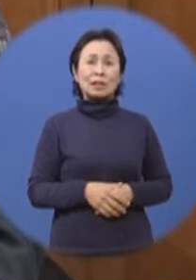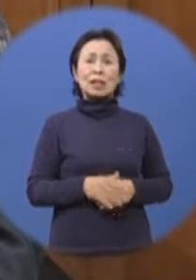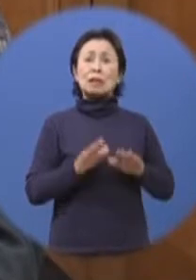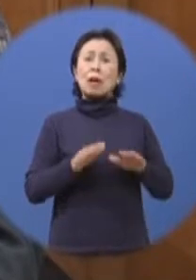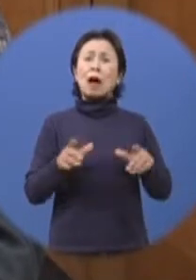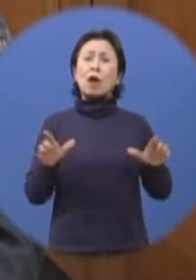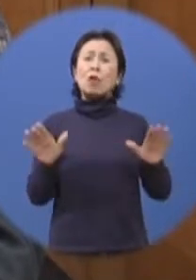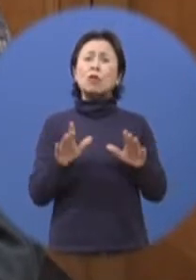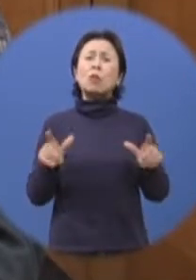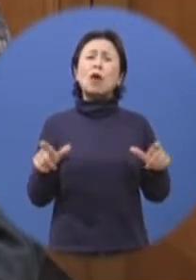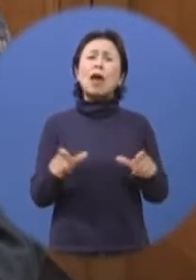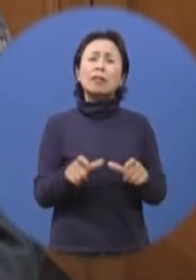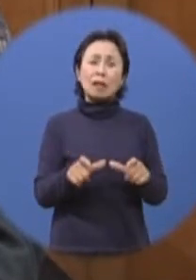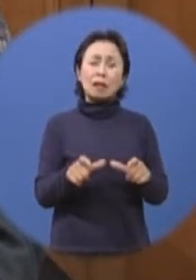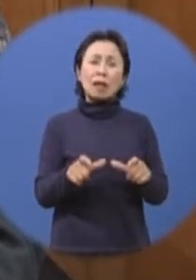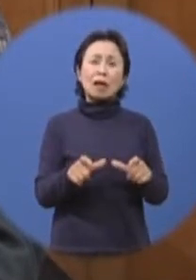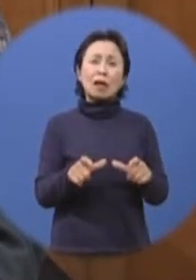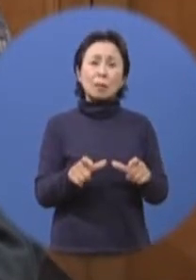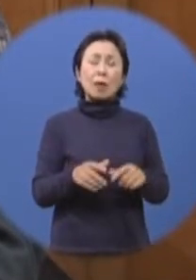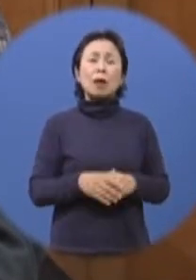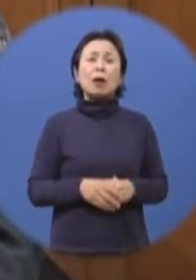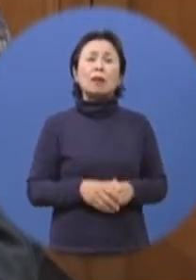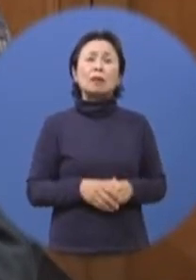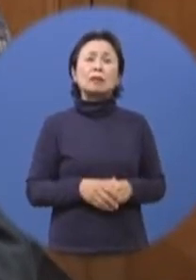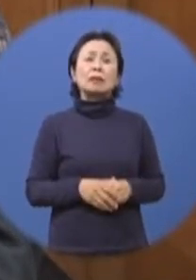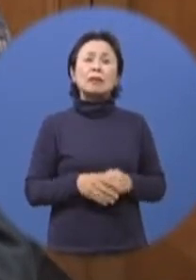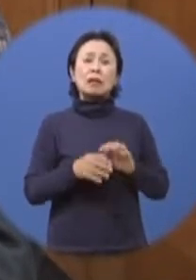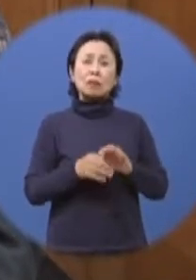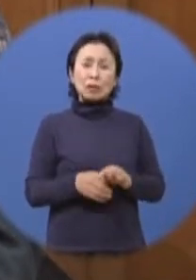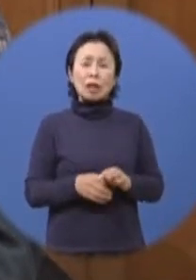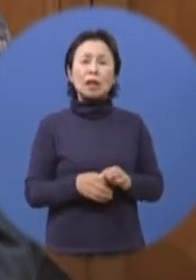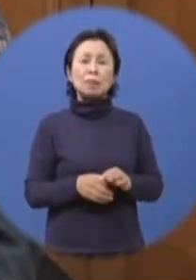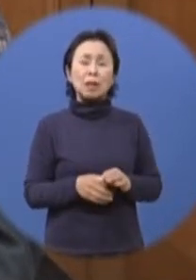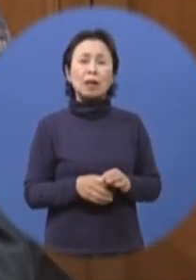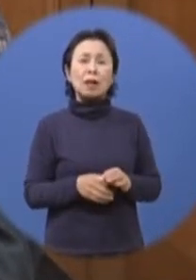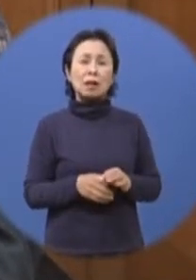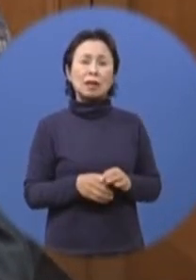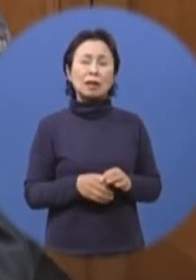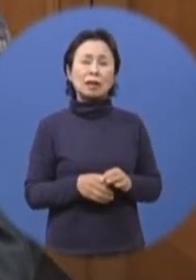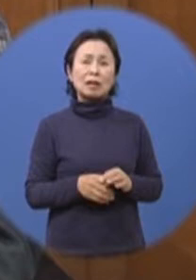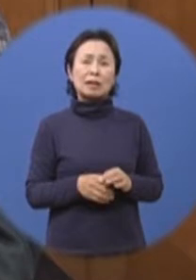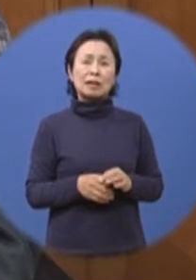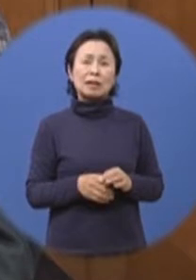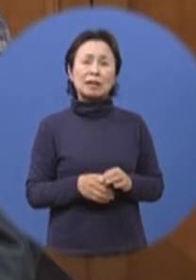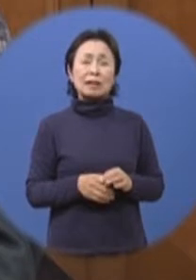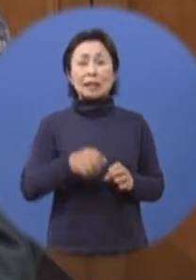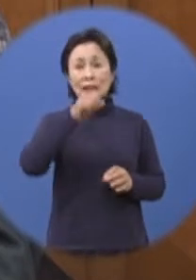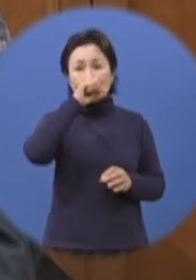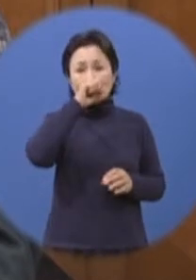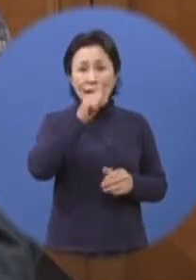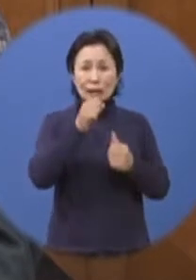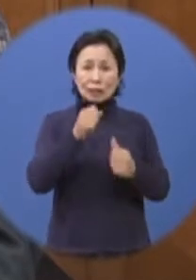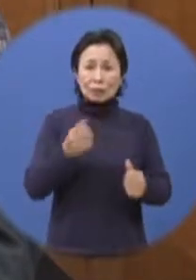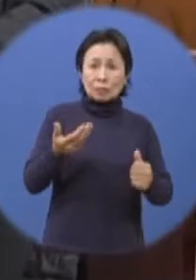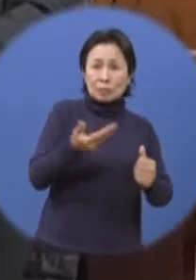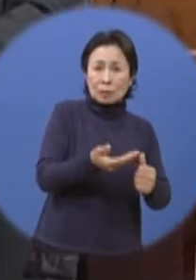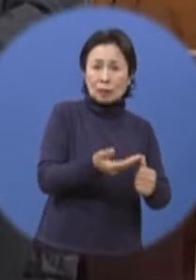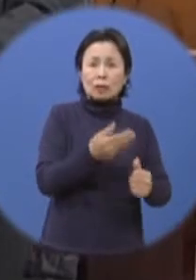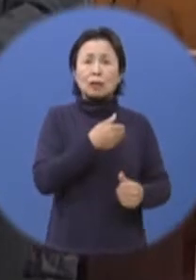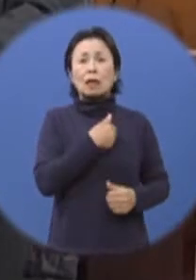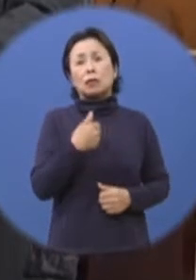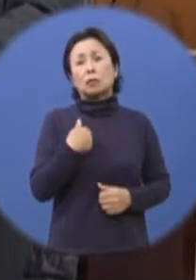ですからあの医者さんとこはあのものすごい日立派な社長さんがいらっしゃるんで極めてきれいに